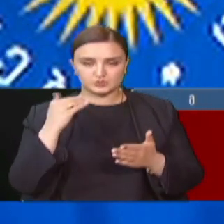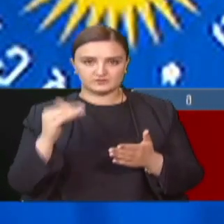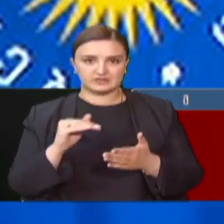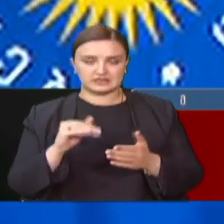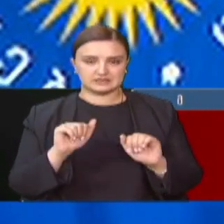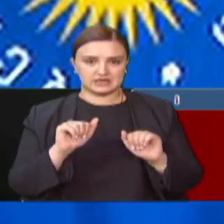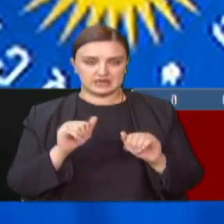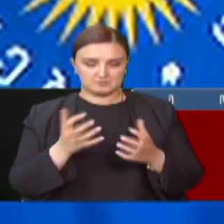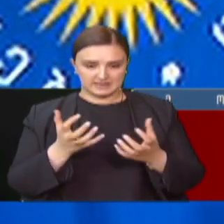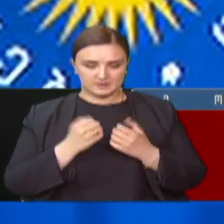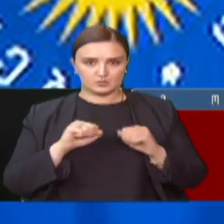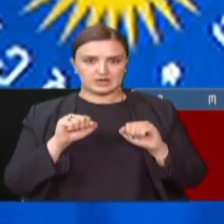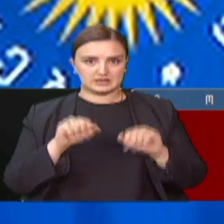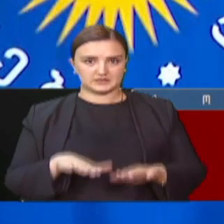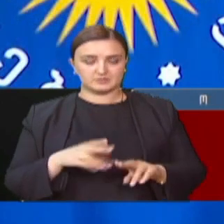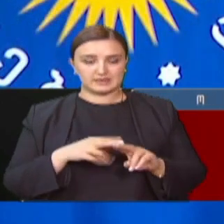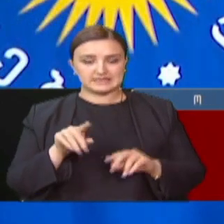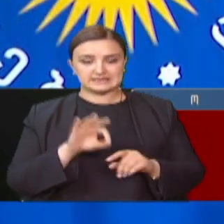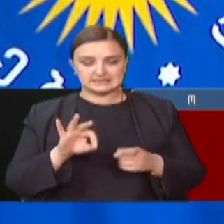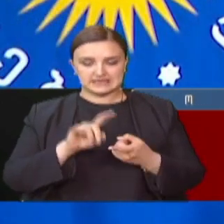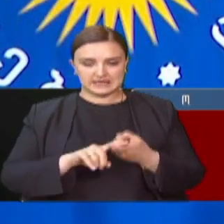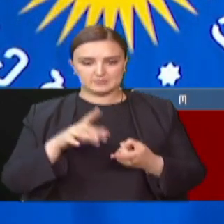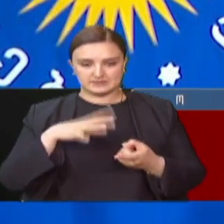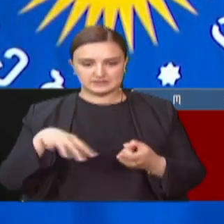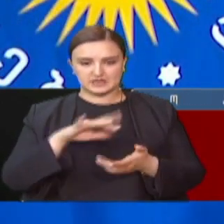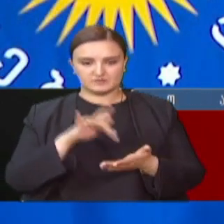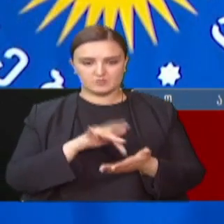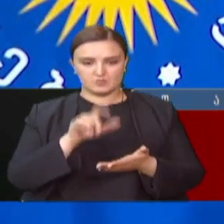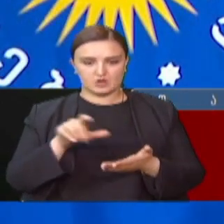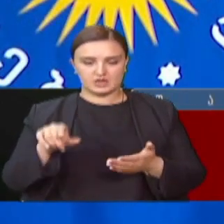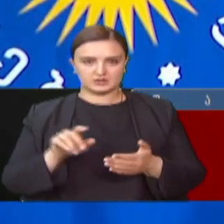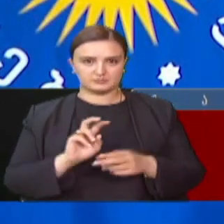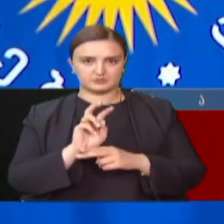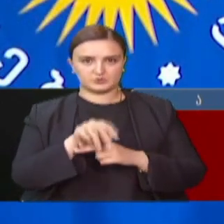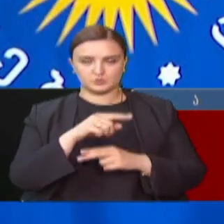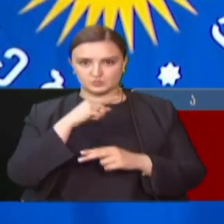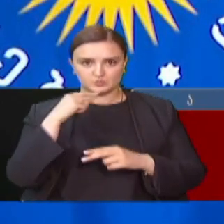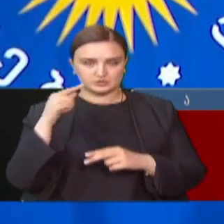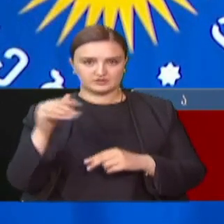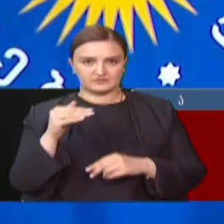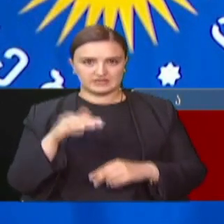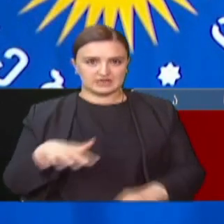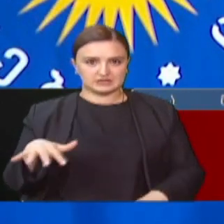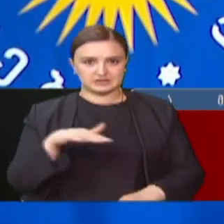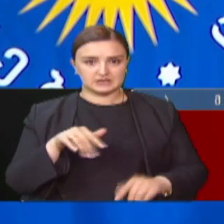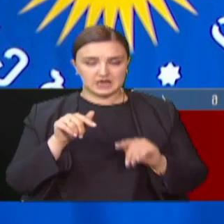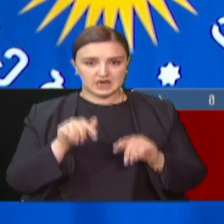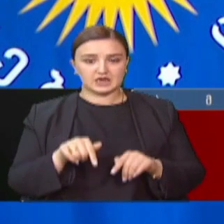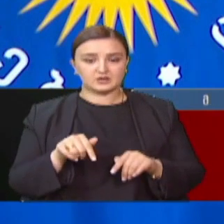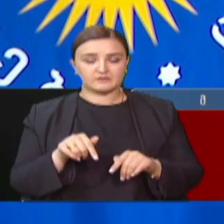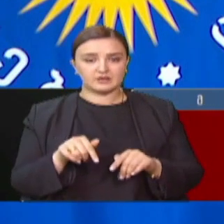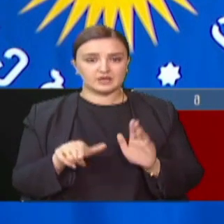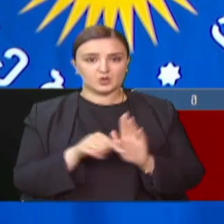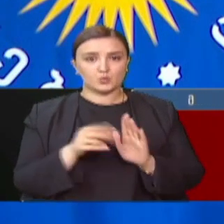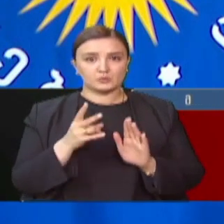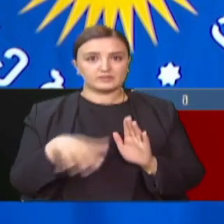მხრიდან მიღებული გადაწყვეტილება და ეს ეხება საქართველოს მოქალაქეების შესვლას რუსეთის ფედერაციაში. აქვე კარგად უნდა